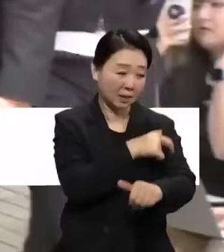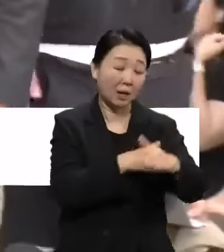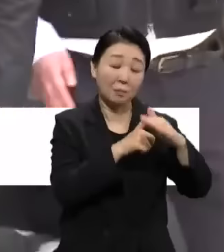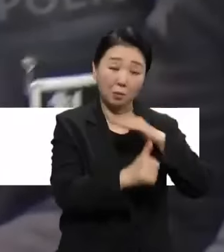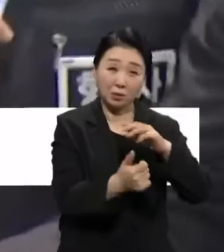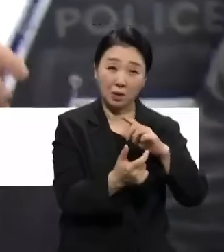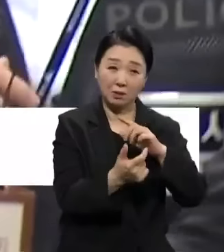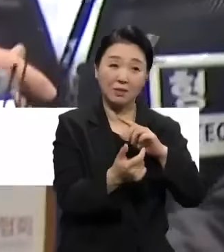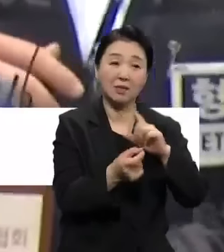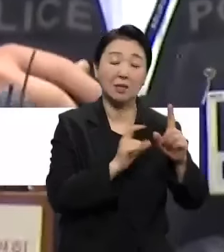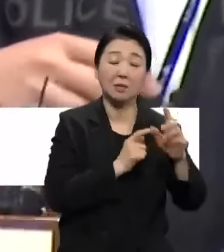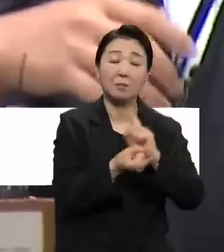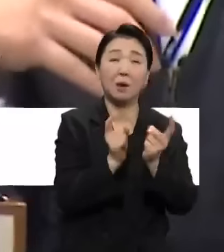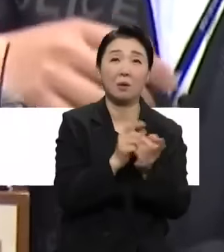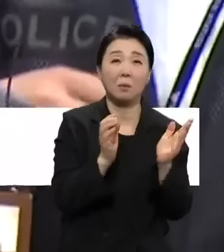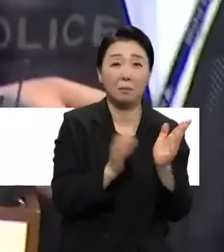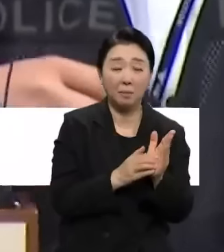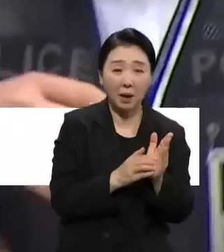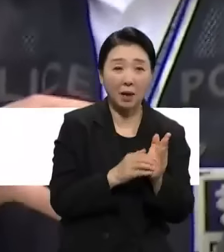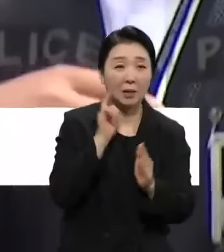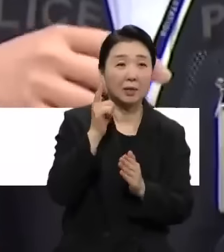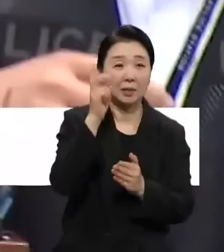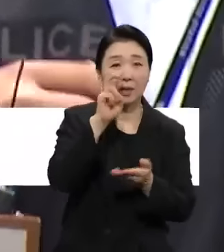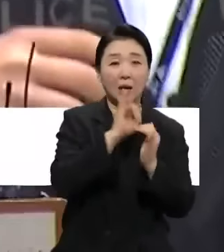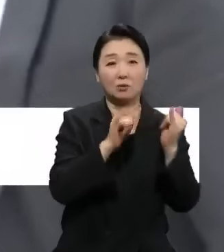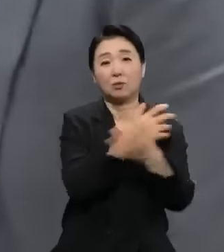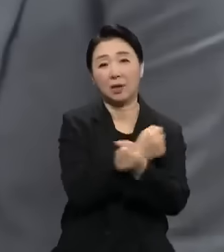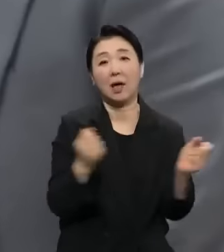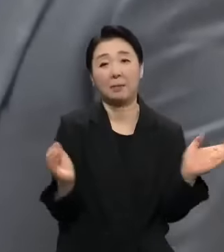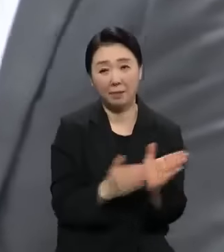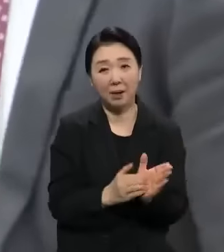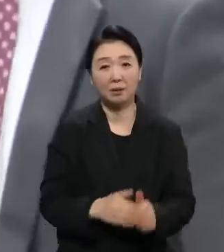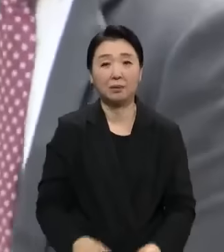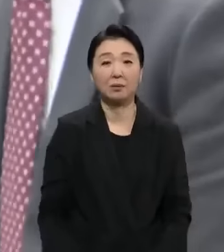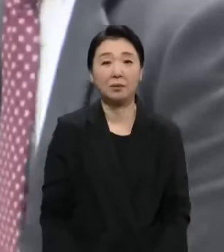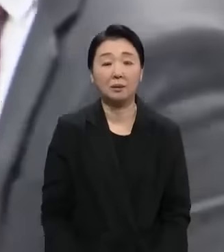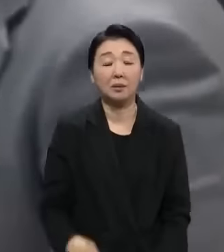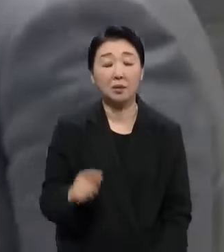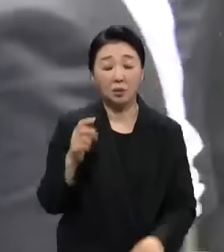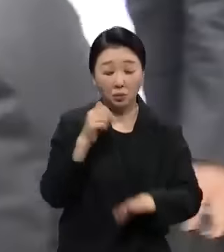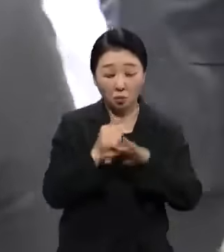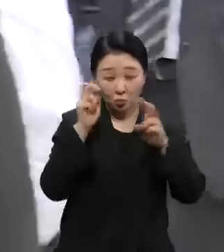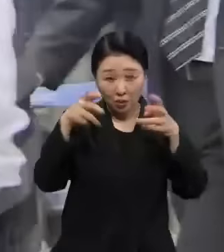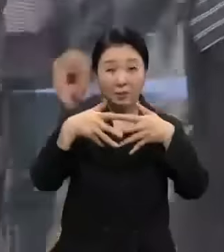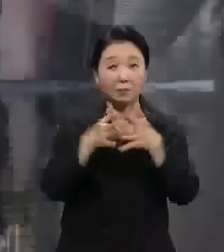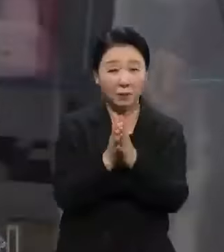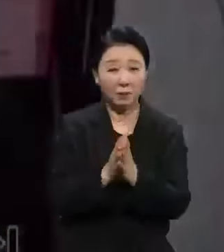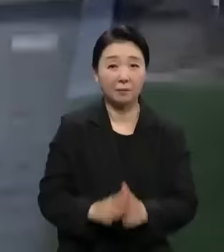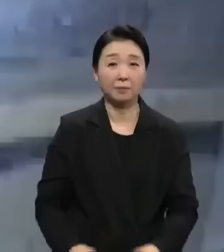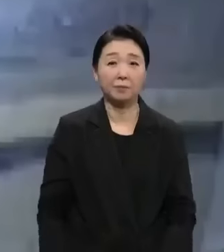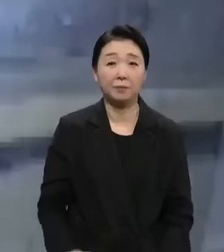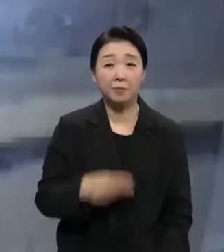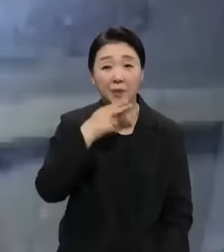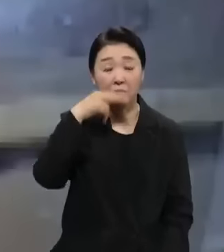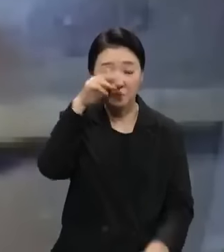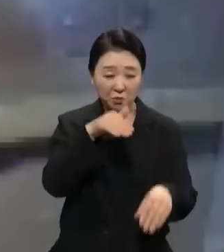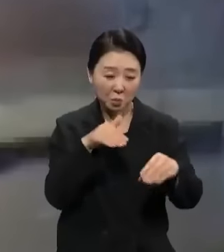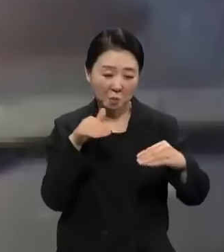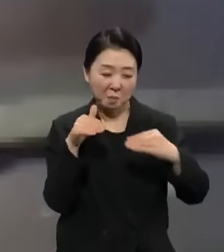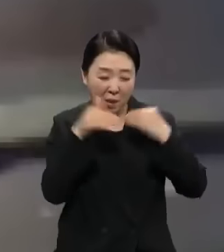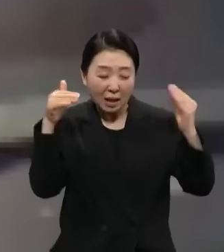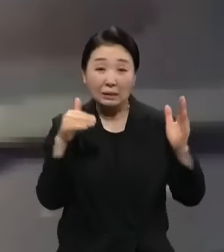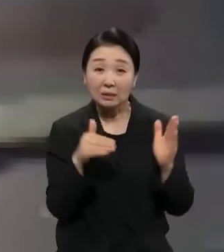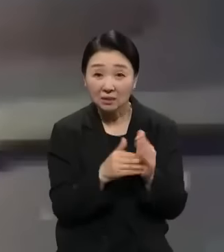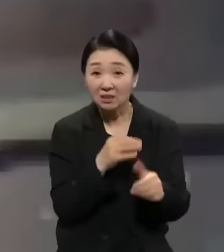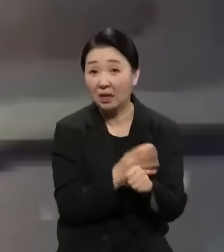아티스트는 계약을 종료할 계획이라는 입장을 밝혔습니다. 사실상 폐업 수준입니다. 음주 접촉 사고로 끝날 수